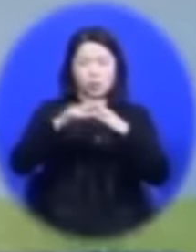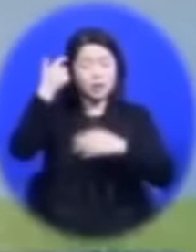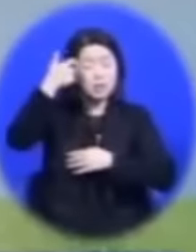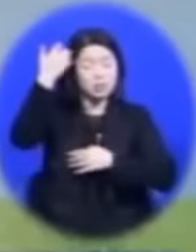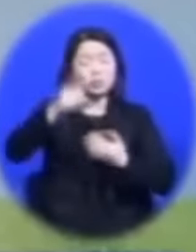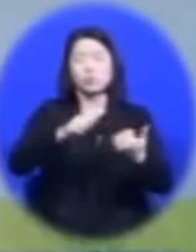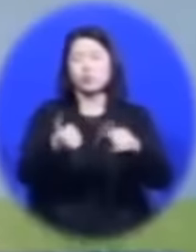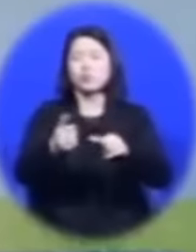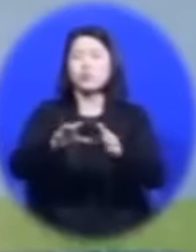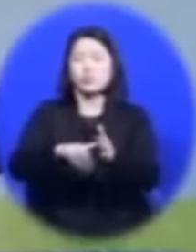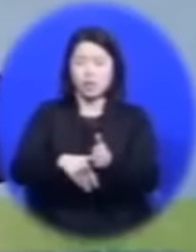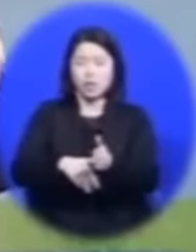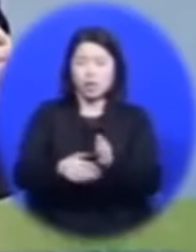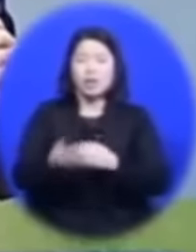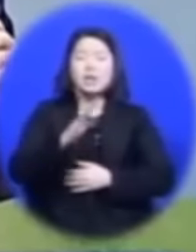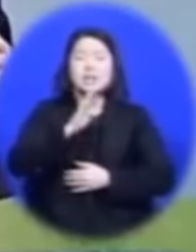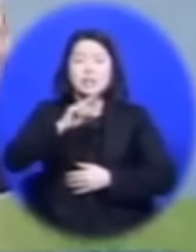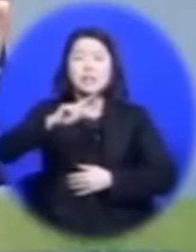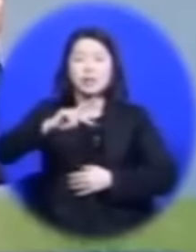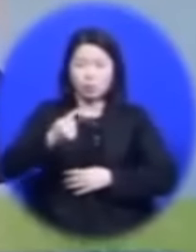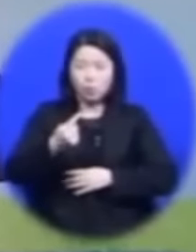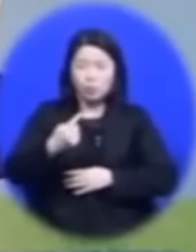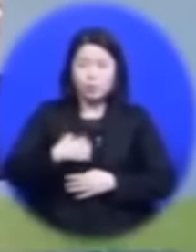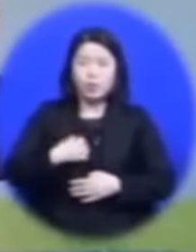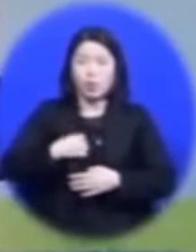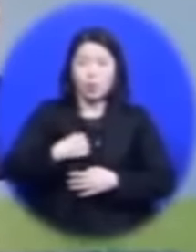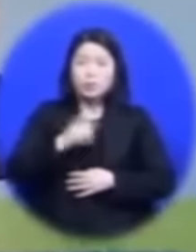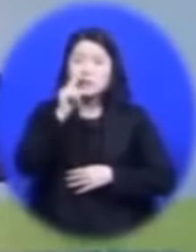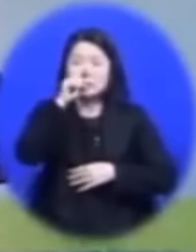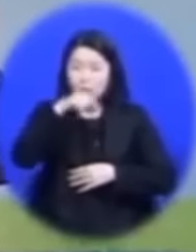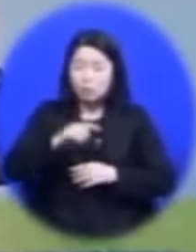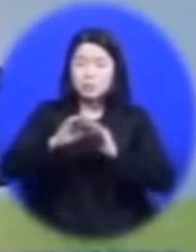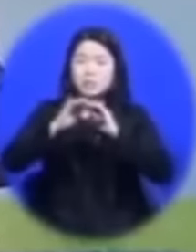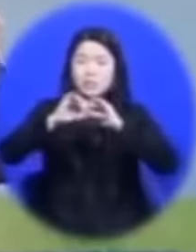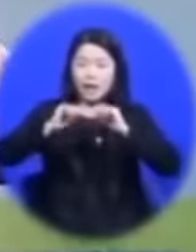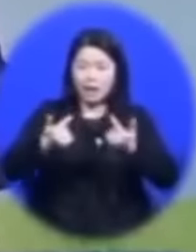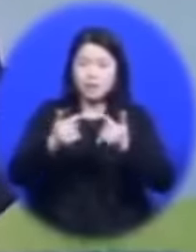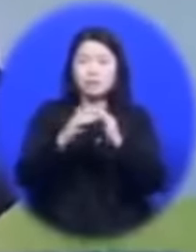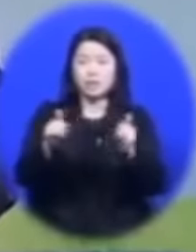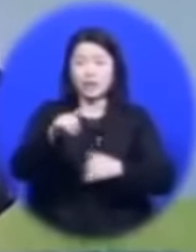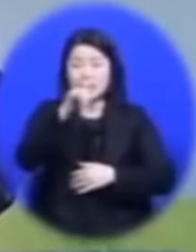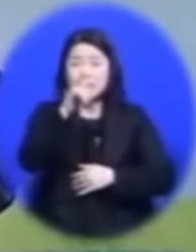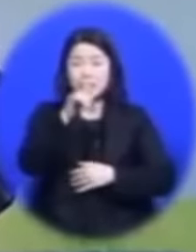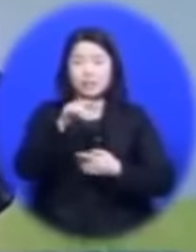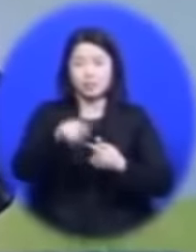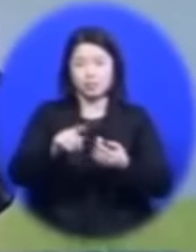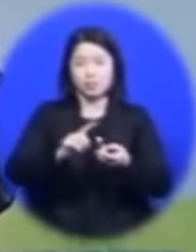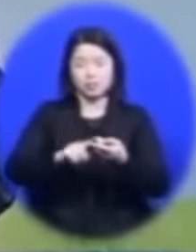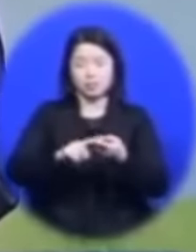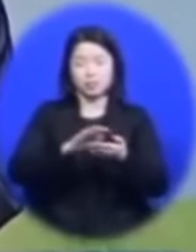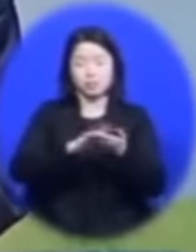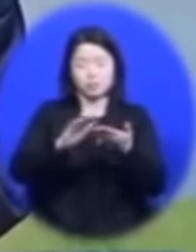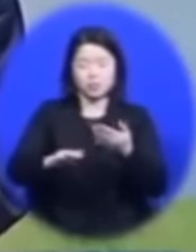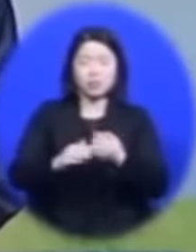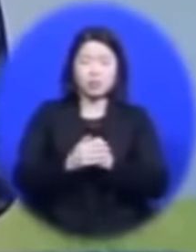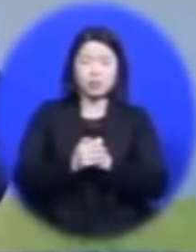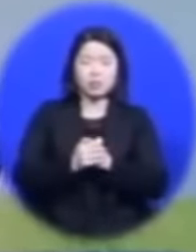때지요. 그래도 옷을 더럽히지 않은 자가 있다는 거예요.